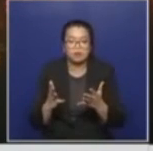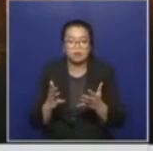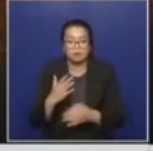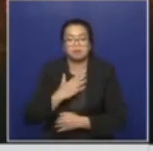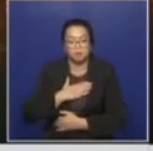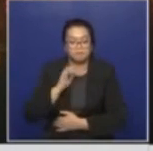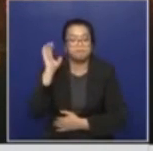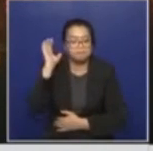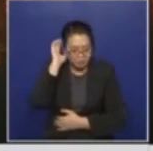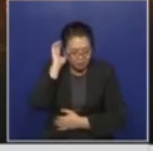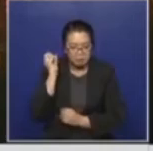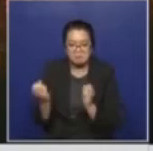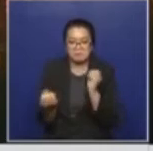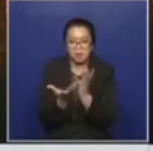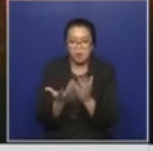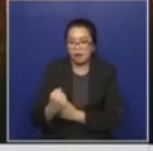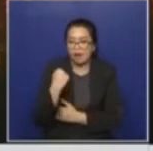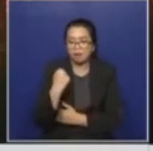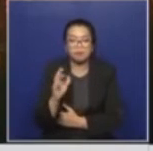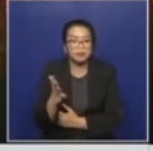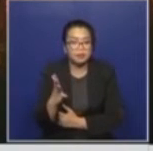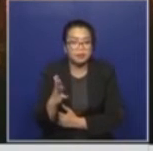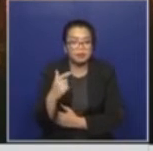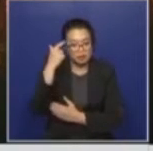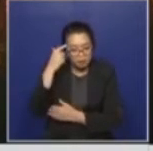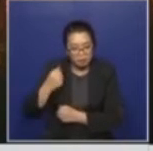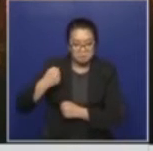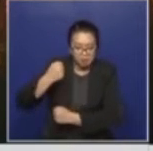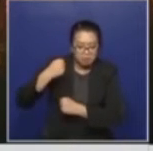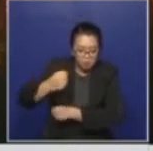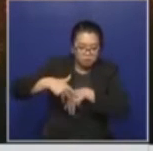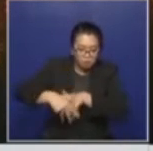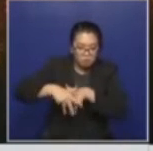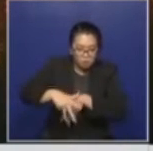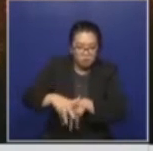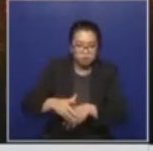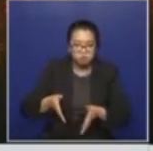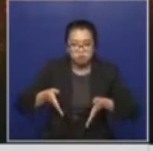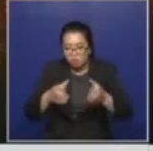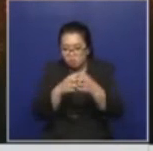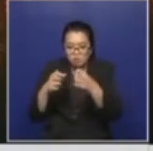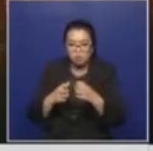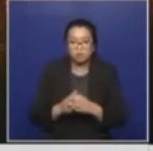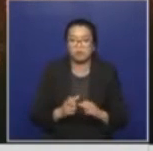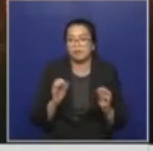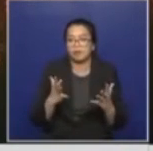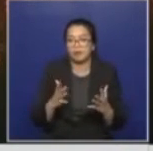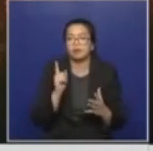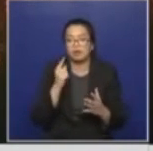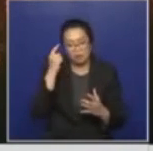ผมเชื่อว่าจะไม่มีเหตุการณ์อะไรและก็จะไม่มีการเคลื่อนพลในลักษณะที่ก่อความจลาจลหรือวุ่นว